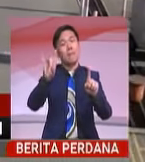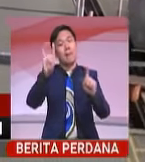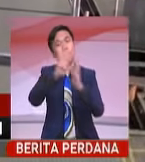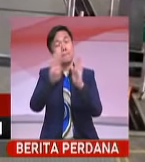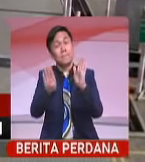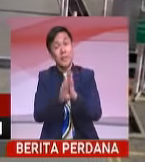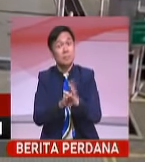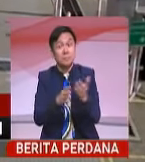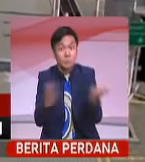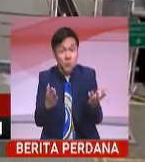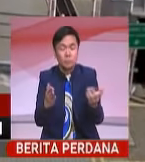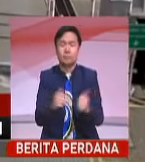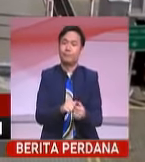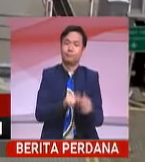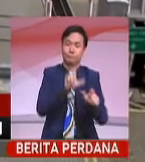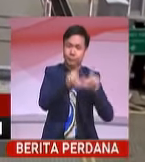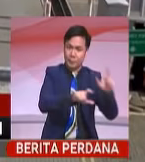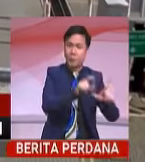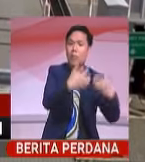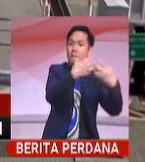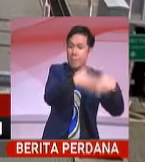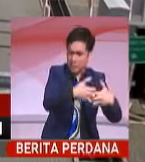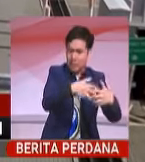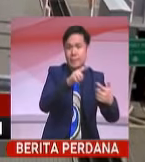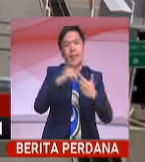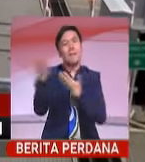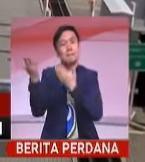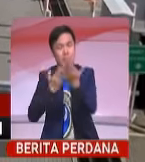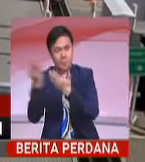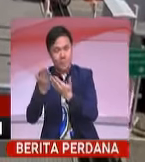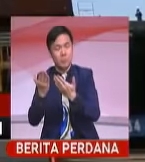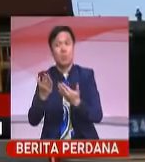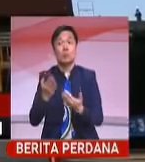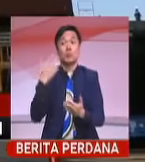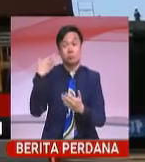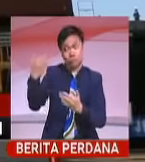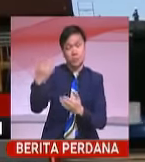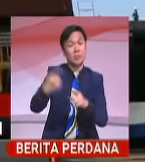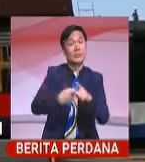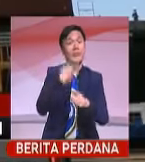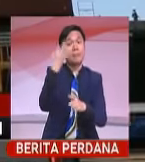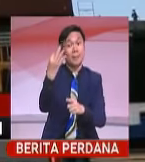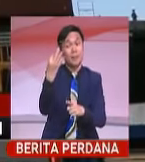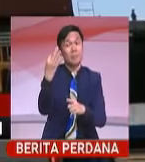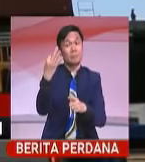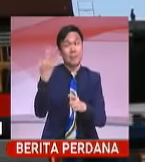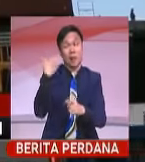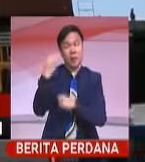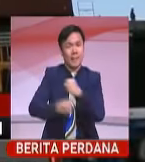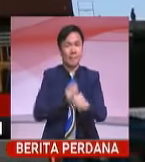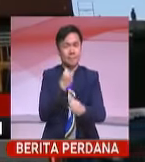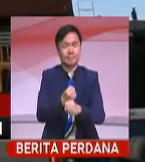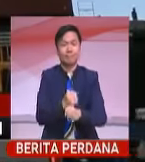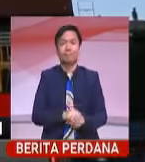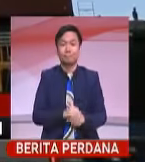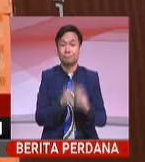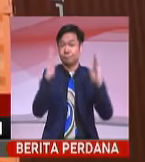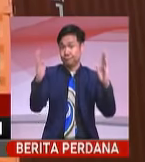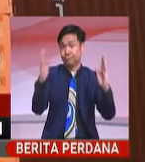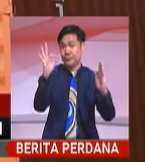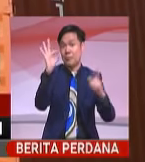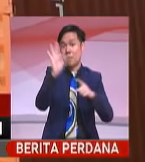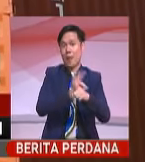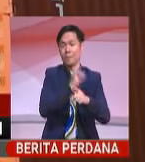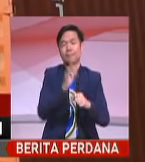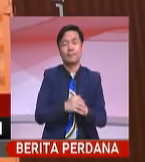RM109.8 bilion khususnya dalam sektor pembuatan dan perkhidmatan bagi tempoh 9 bulan pertama tahun lepas. Kerajaan juga sedang